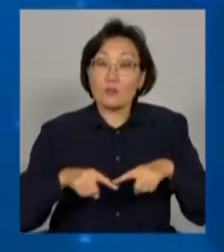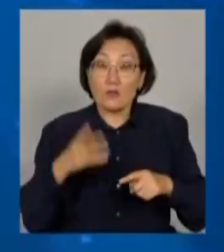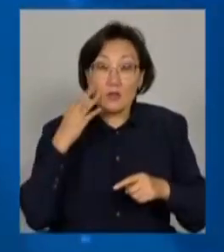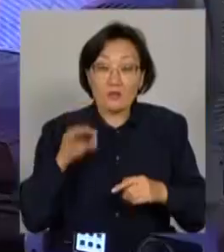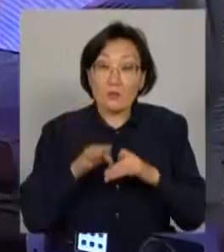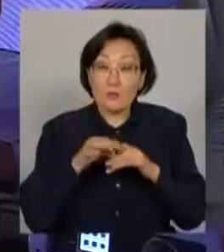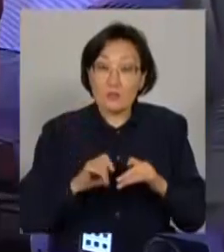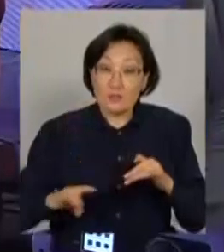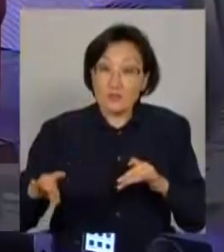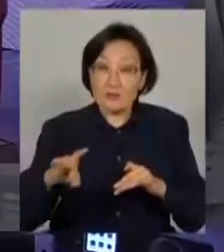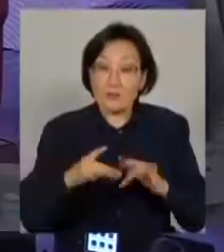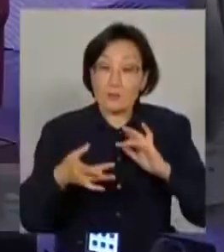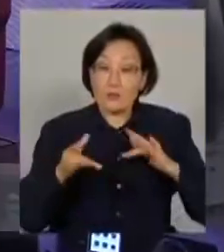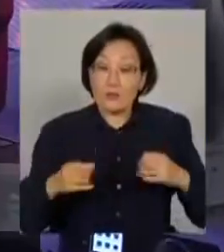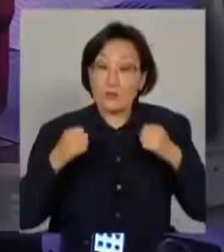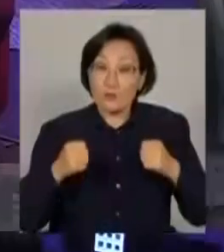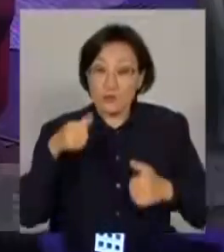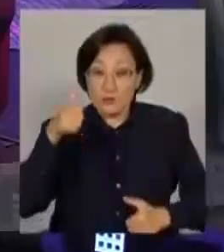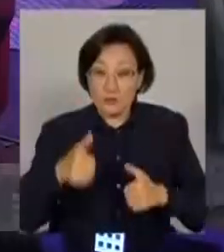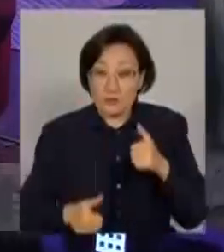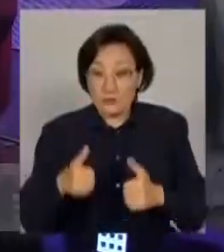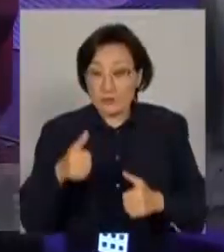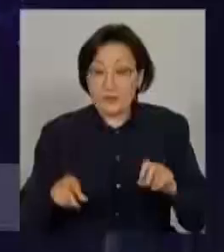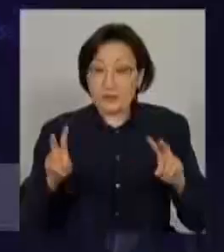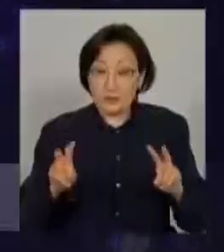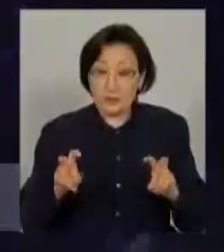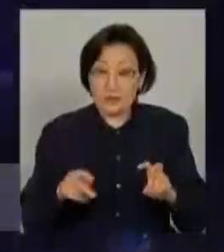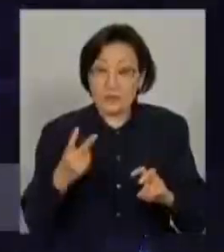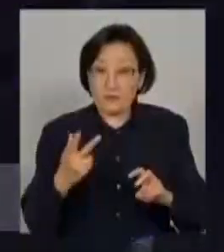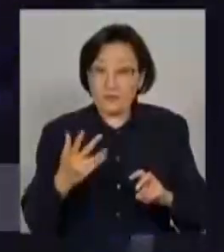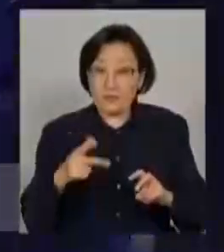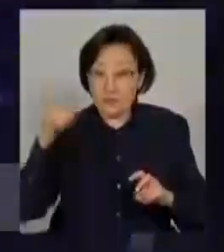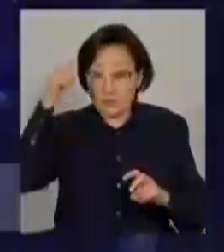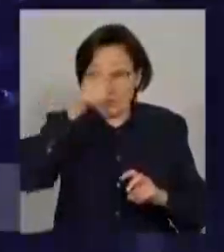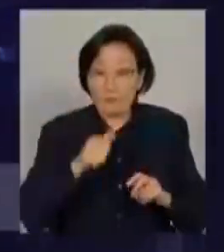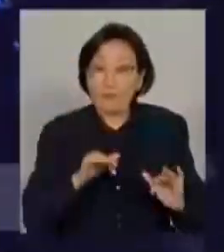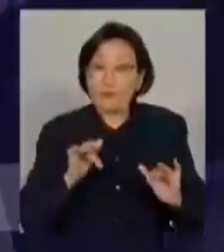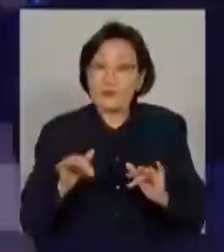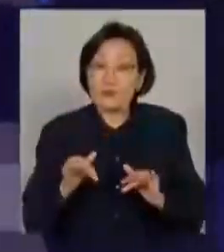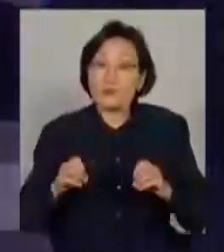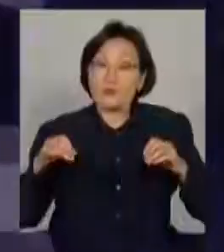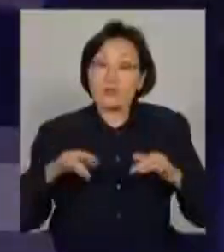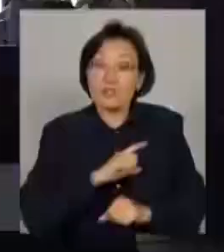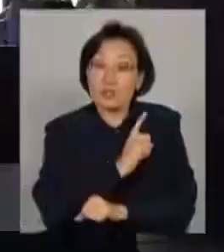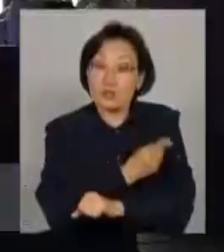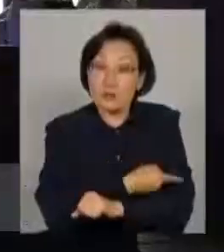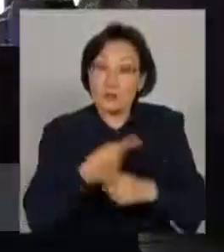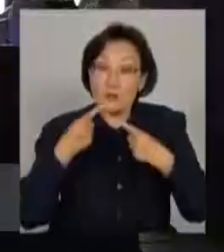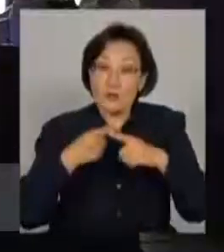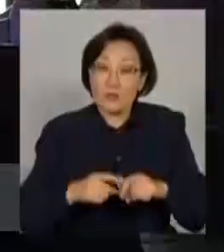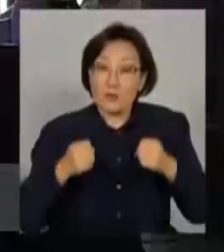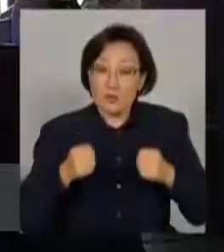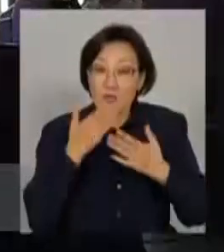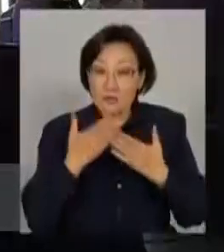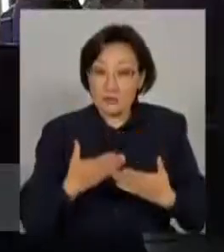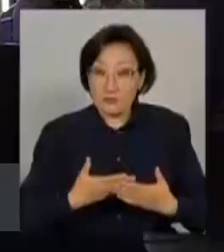проходит республиканский киберспортивный турнир Cyber Games Cup 2023. Мероприятие собрало сильнейших